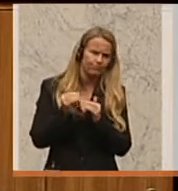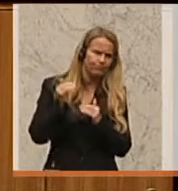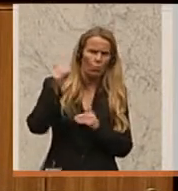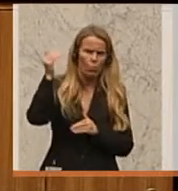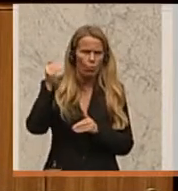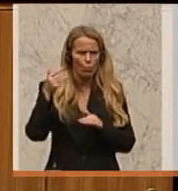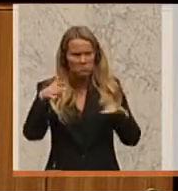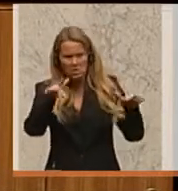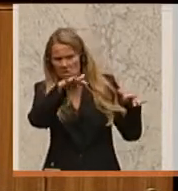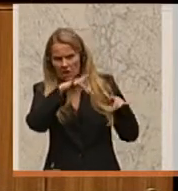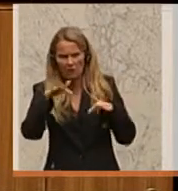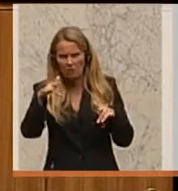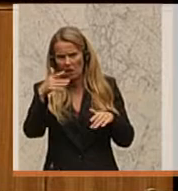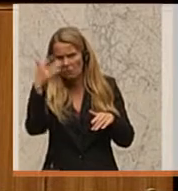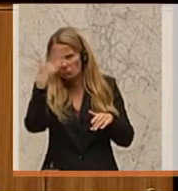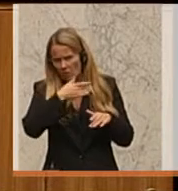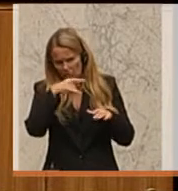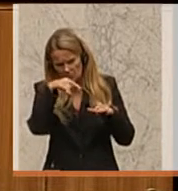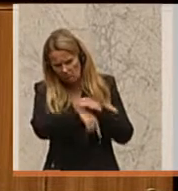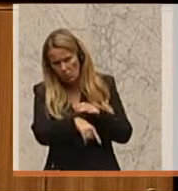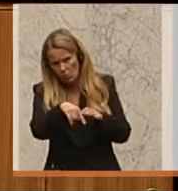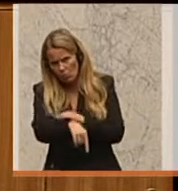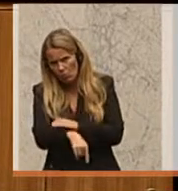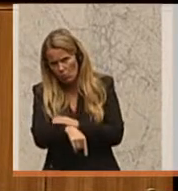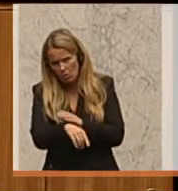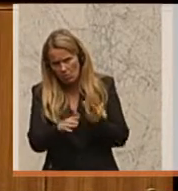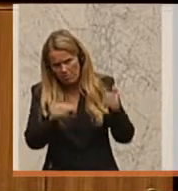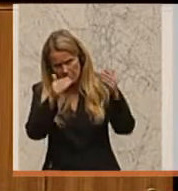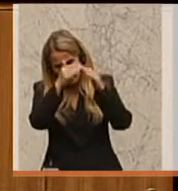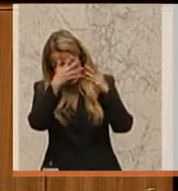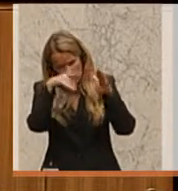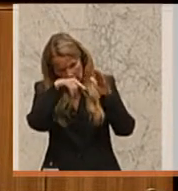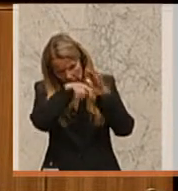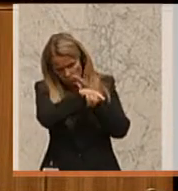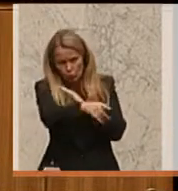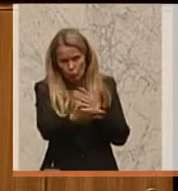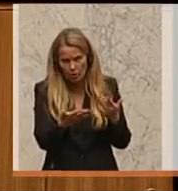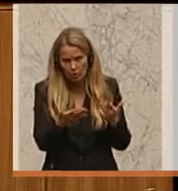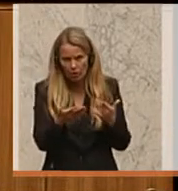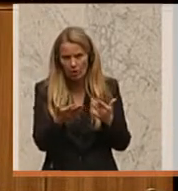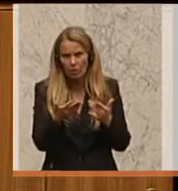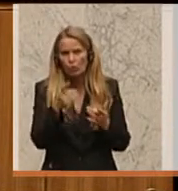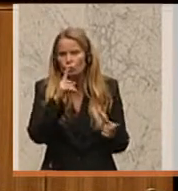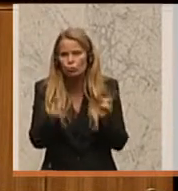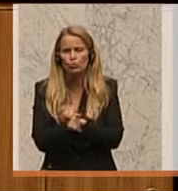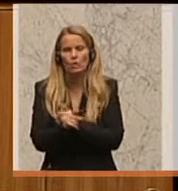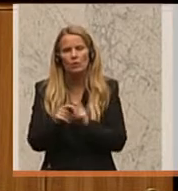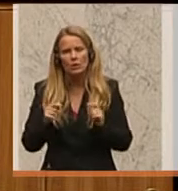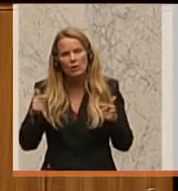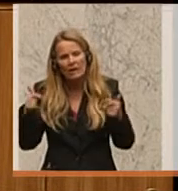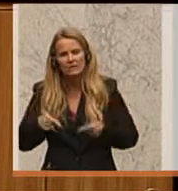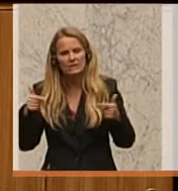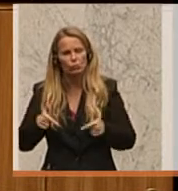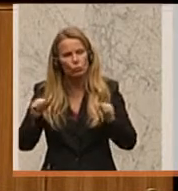irgendwelche schwarze Löcher in Berge gebaut werden, anstatt zu eine Investitionsoffensive